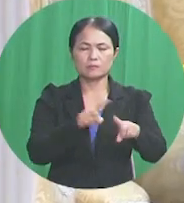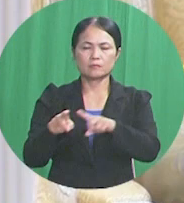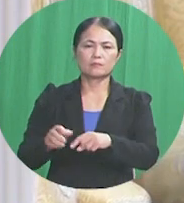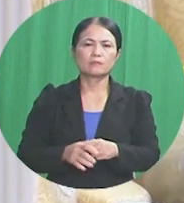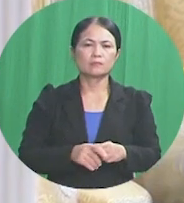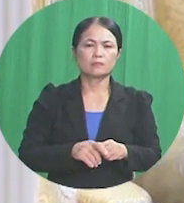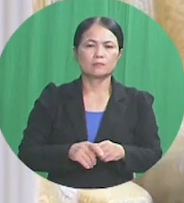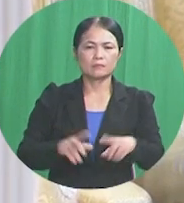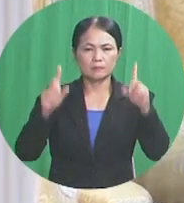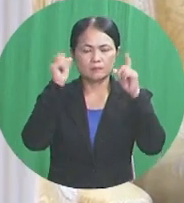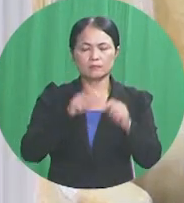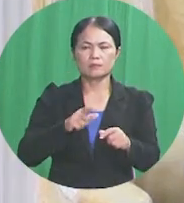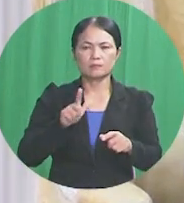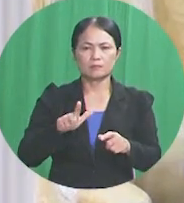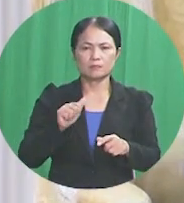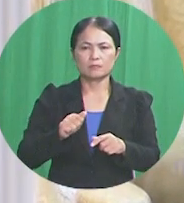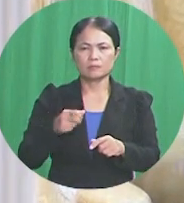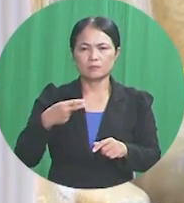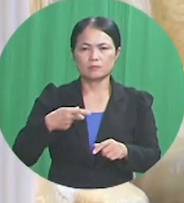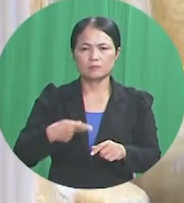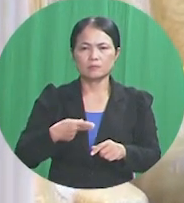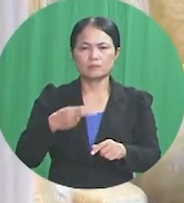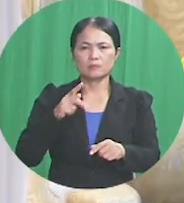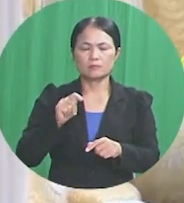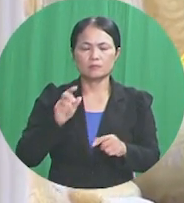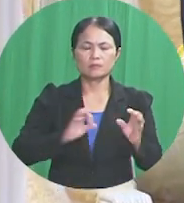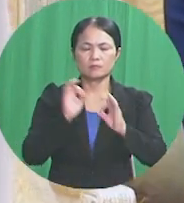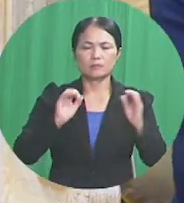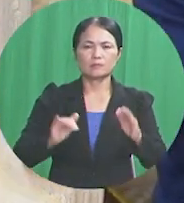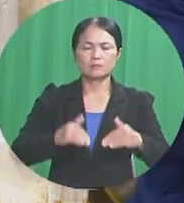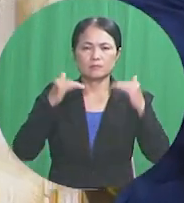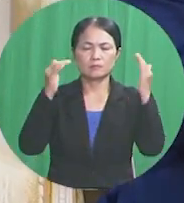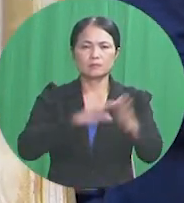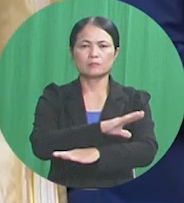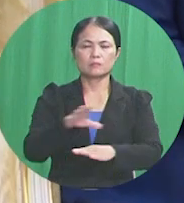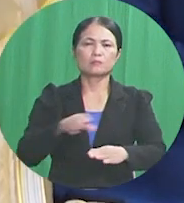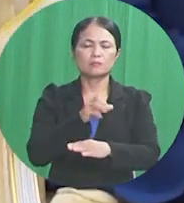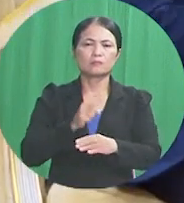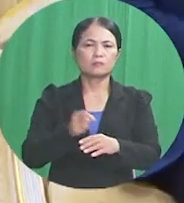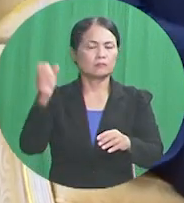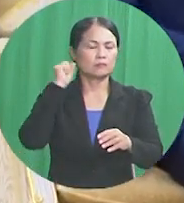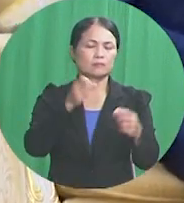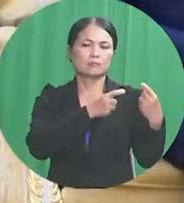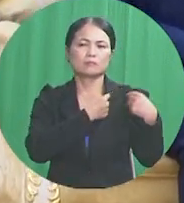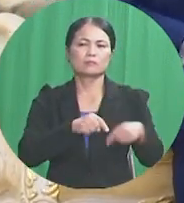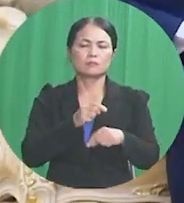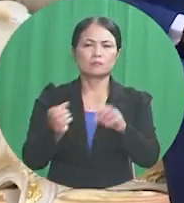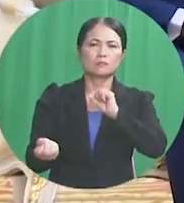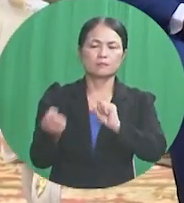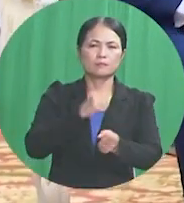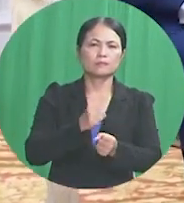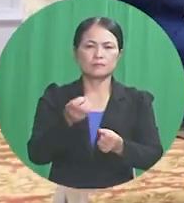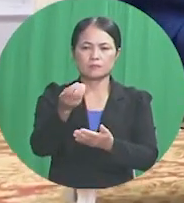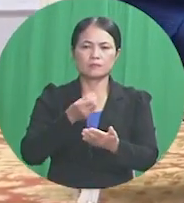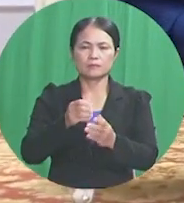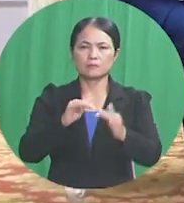ได้อายุดำอับดุลลาสหิตกบาลวิดมไลคปูจมพัวประเทศกัมพูชีได้บานปัญญาจัดเตจีประเทศเมียนประ